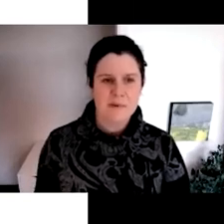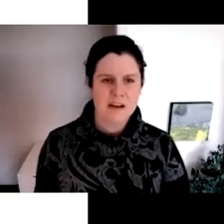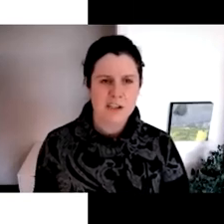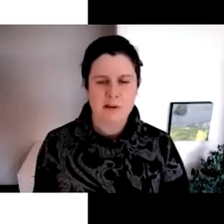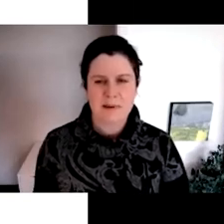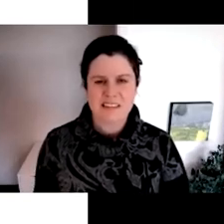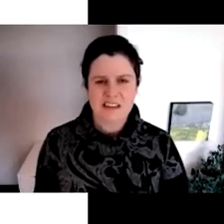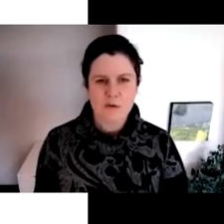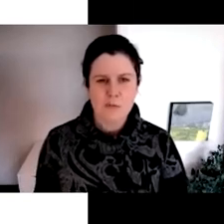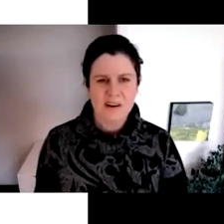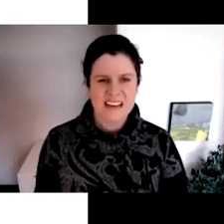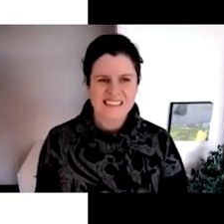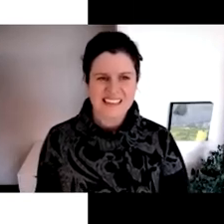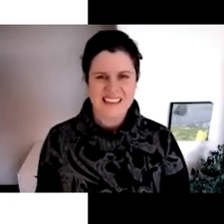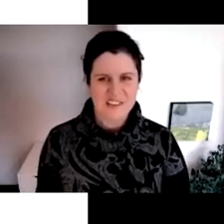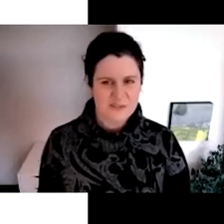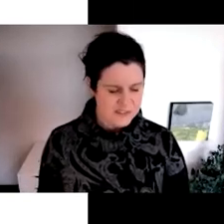brièvement que je vais présenter couplées à certains défis